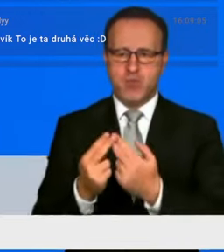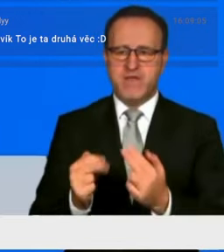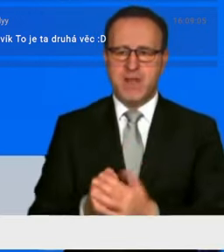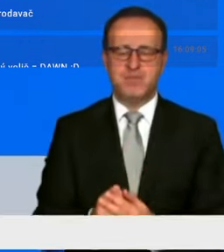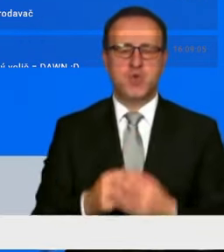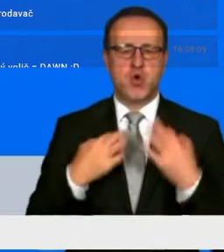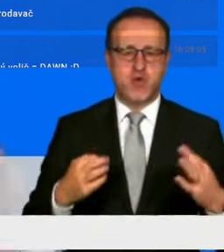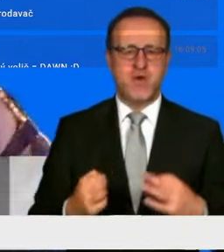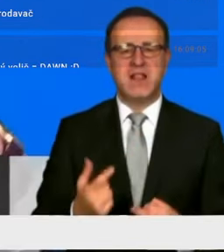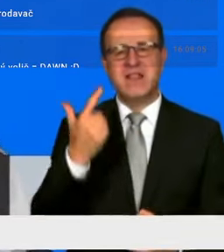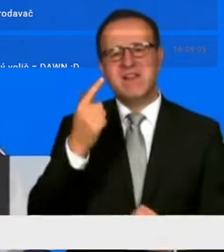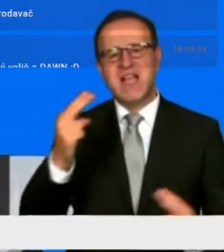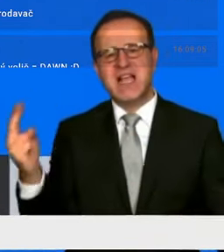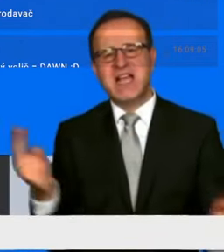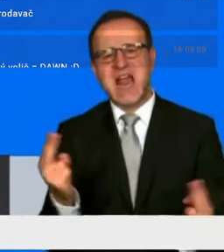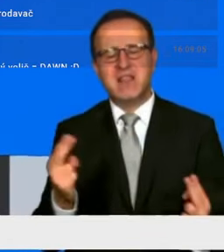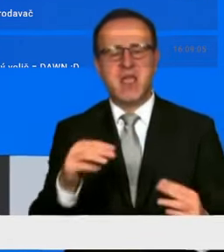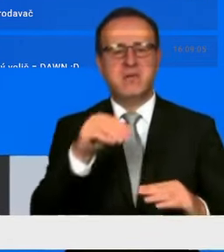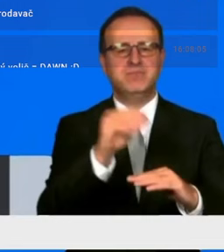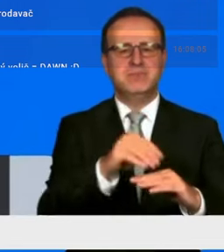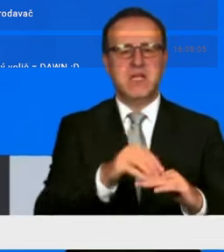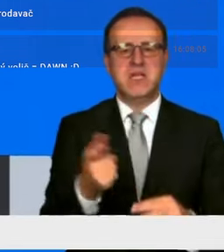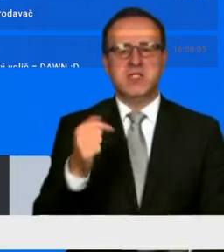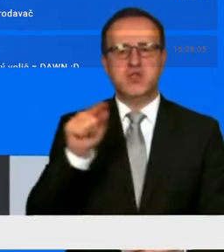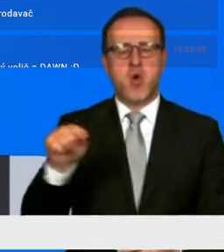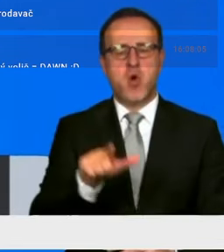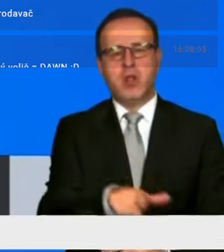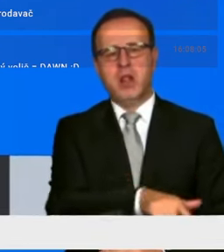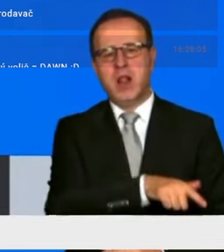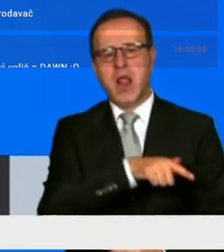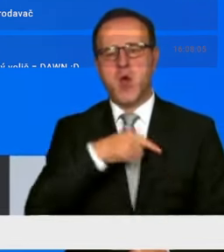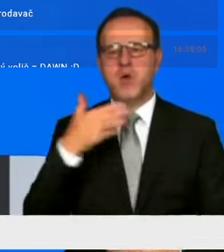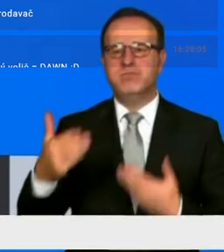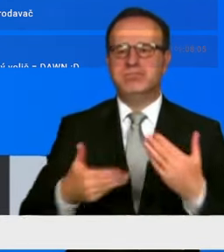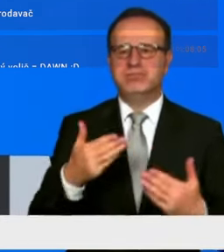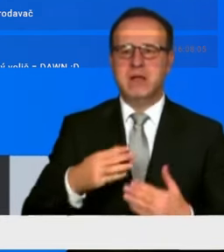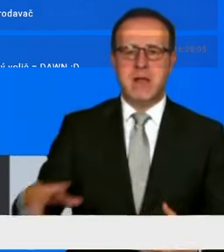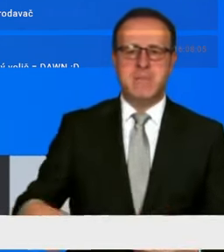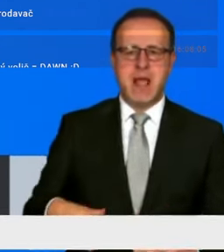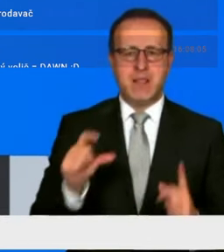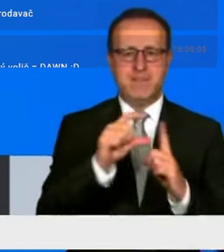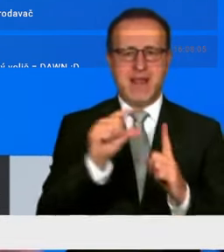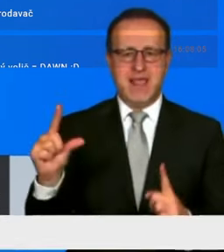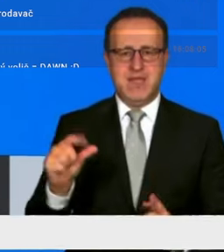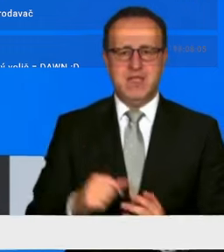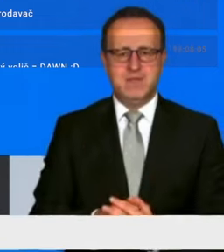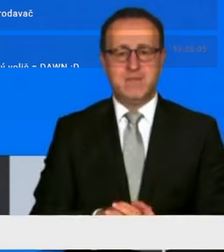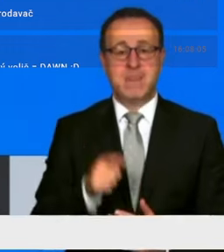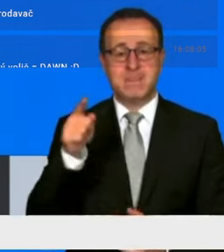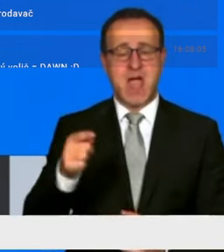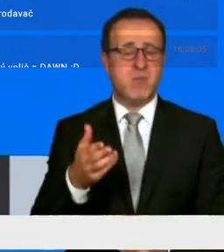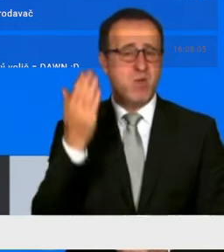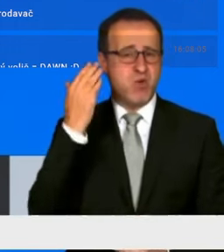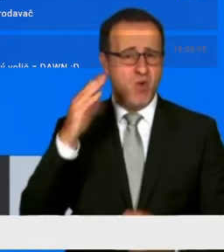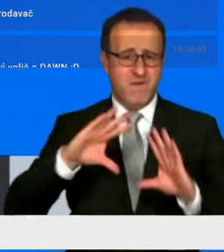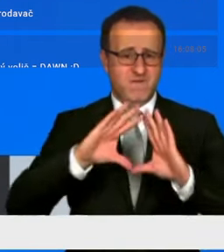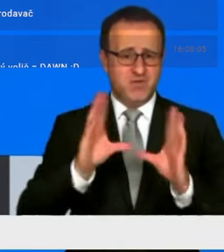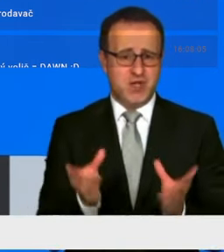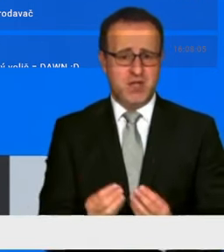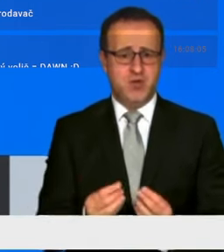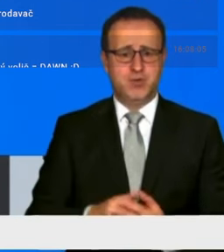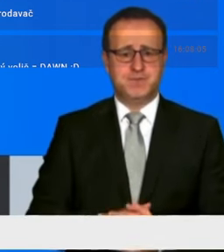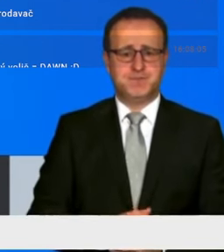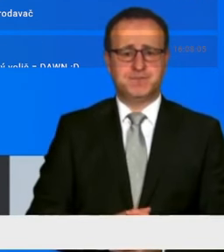dve krátke glosy z toho dlhého eh dlhého prejavu eh pána pellegriniho lebo tam tam bolo všetko